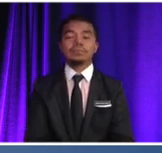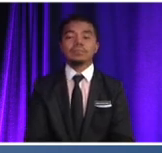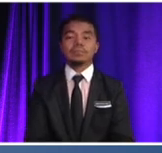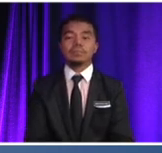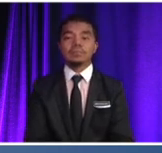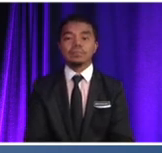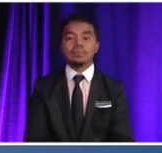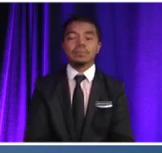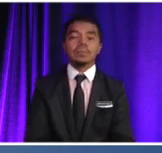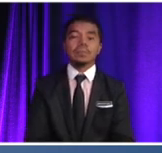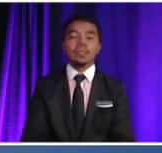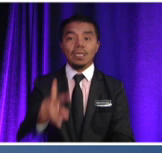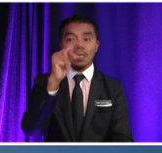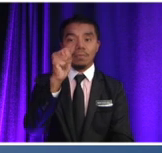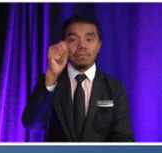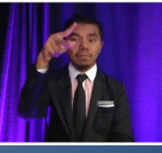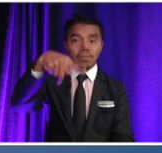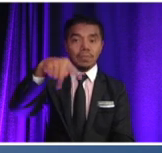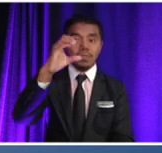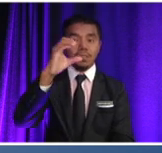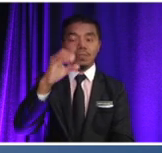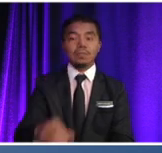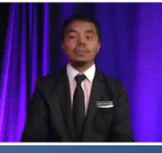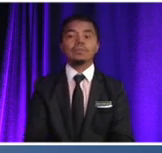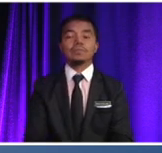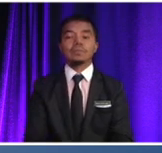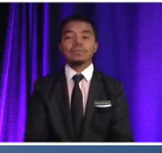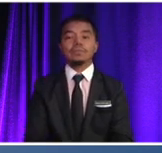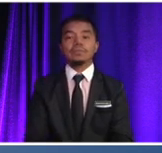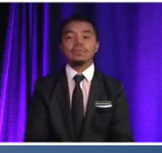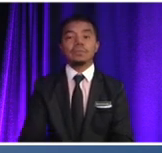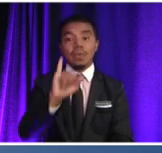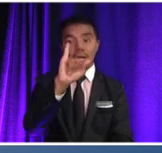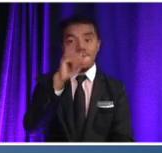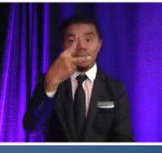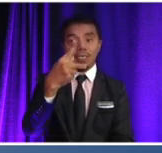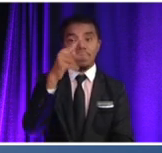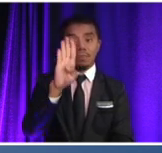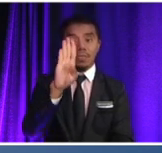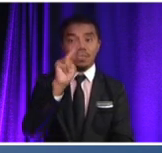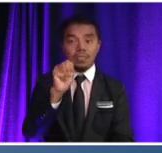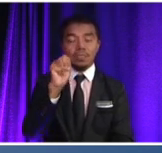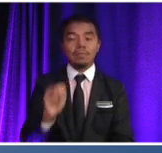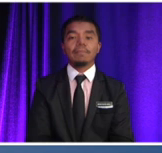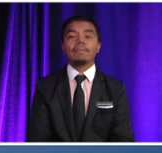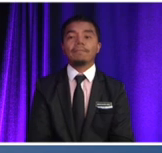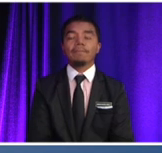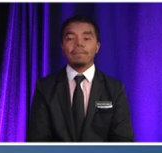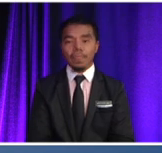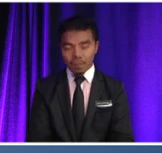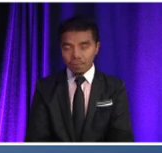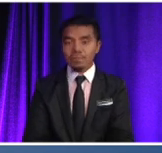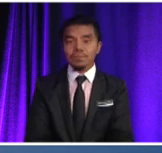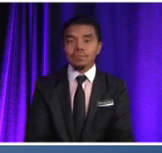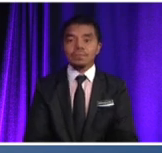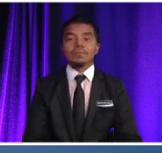NPC ketiga ialah kemahiran beliau negara akbn oke yang mereka ini memberi bimbingan perniagaan